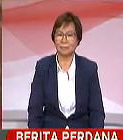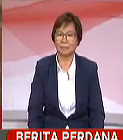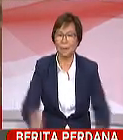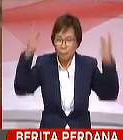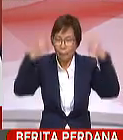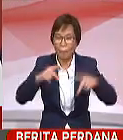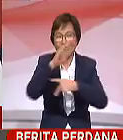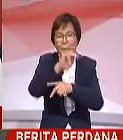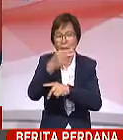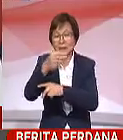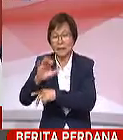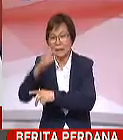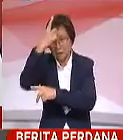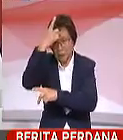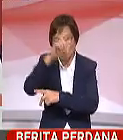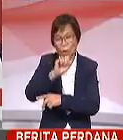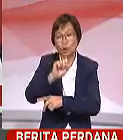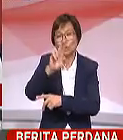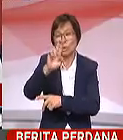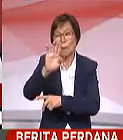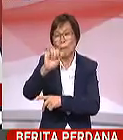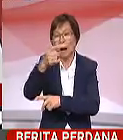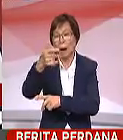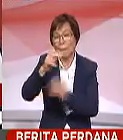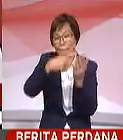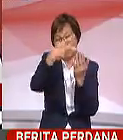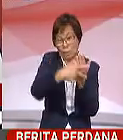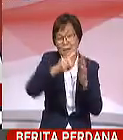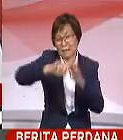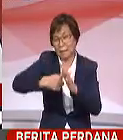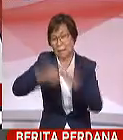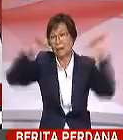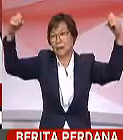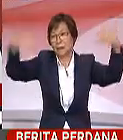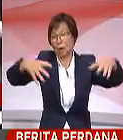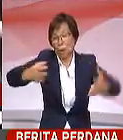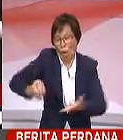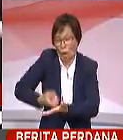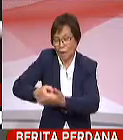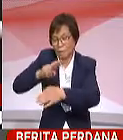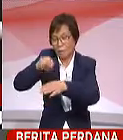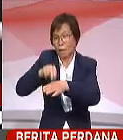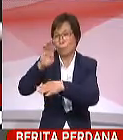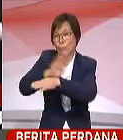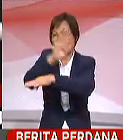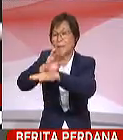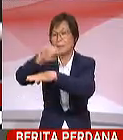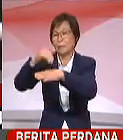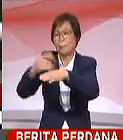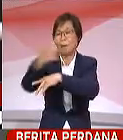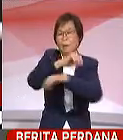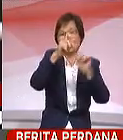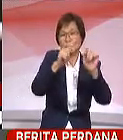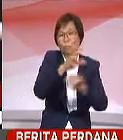Menurut Presiden MHC, Dato' Sri Subhan Kamal, program itu akan bermula di Stadium Hoki Nasional Bukit Jalil pada setiap Sabtu dan